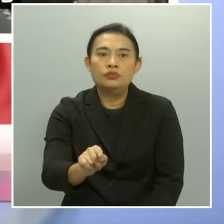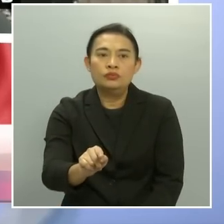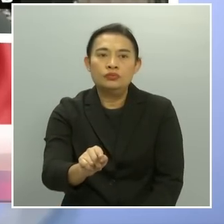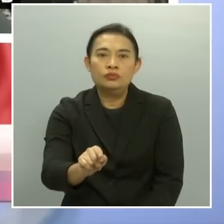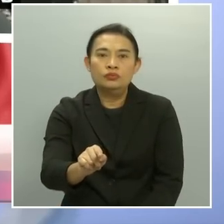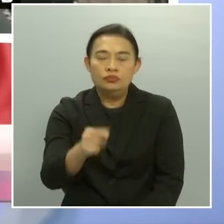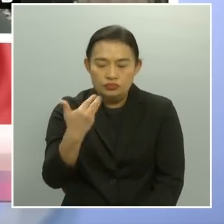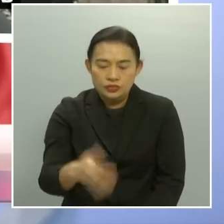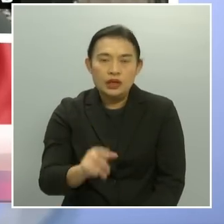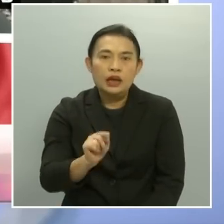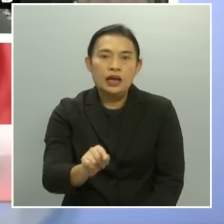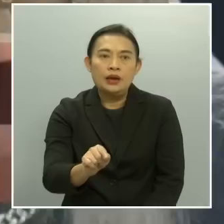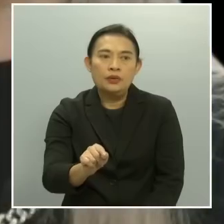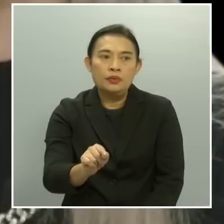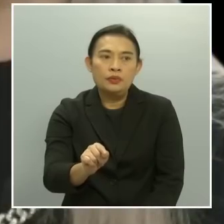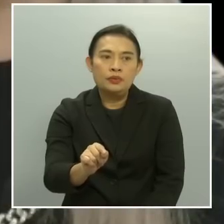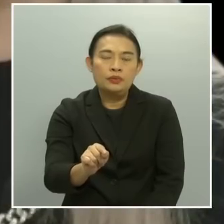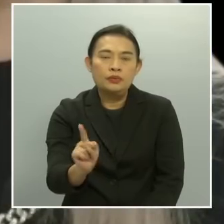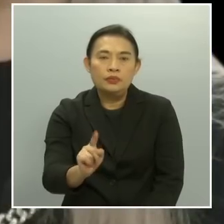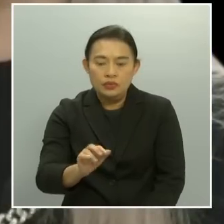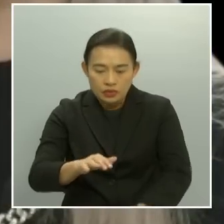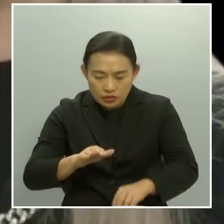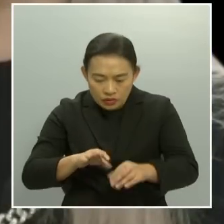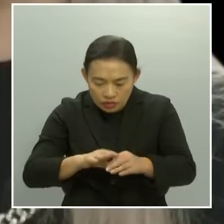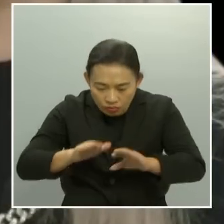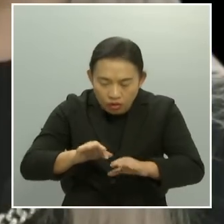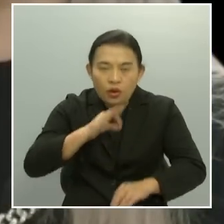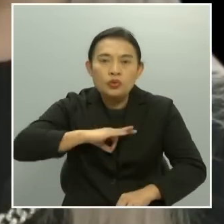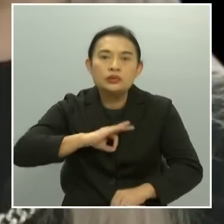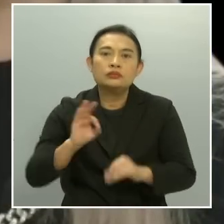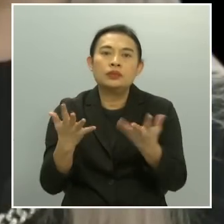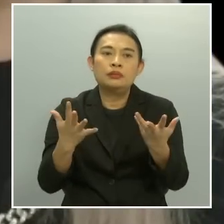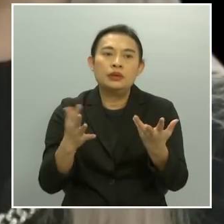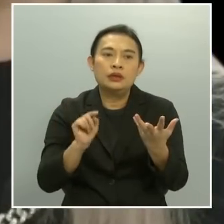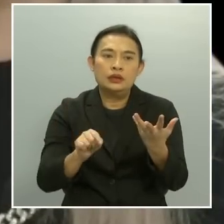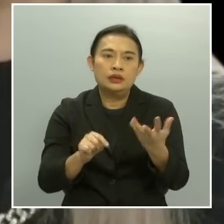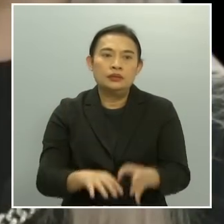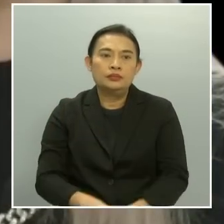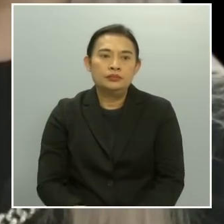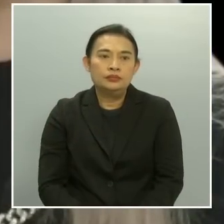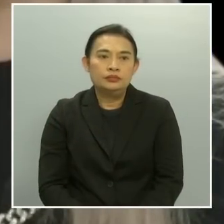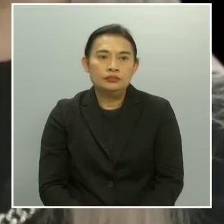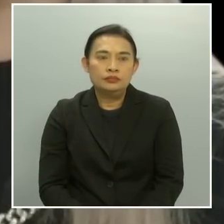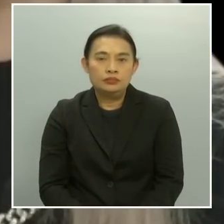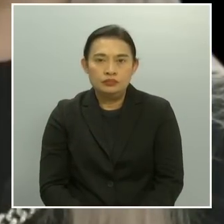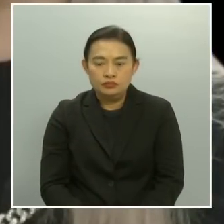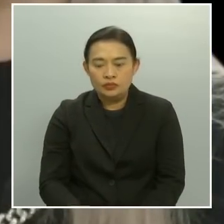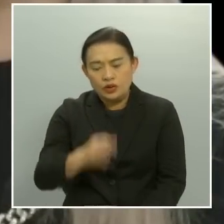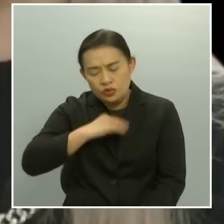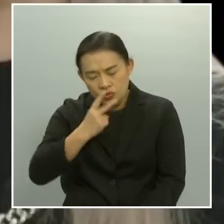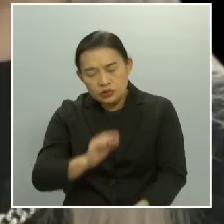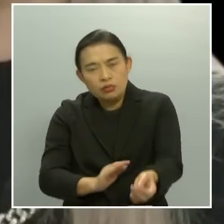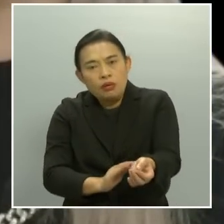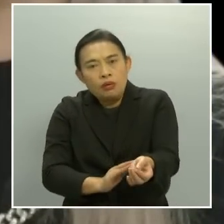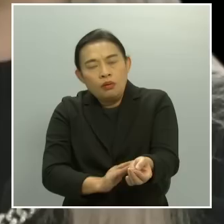ลยเรียกเขาเขาแบบเขาไม่รู้สึกตัวก็หัวใจกับแบบดูเขาหายใจอ่อนมากอะไรอย่